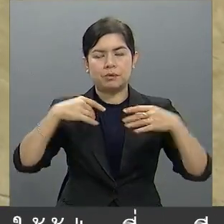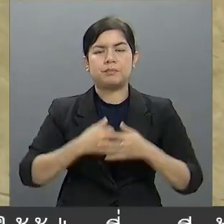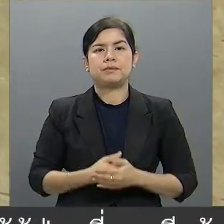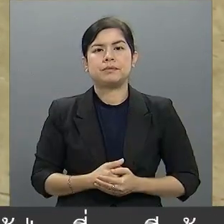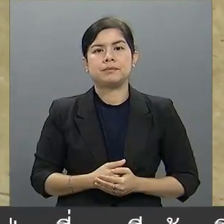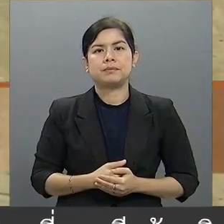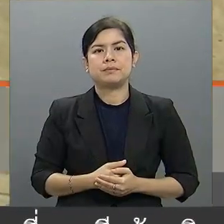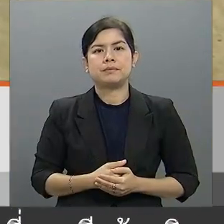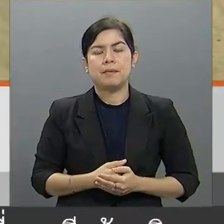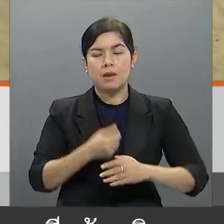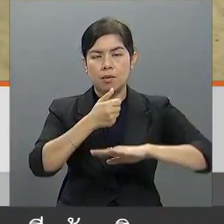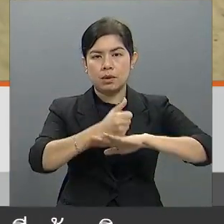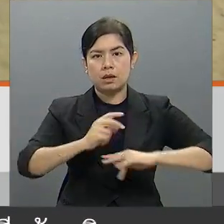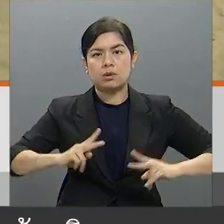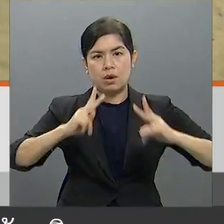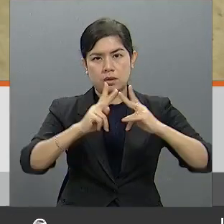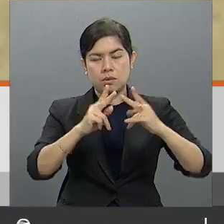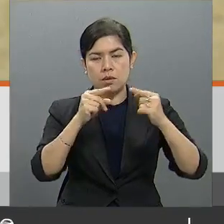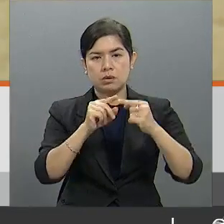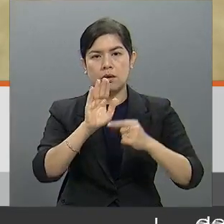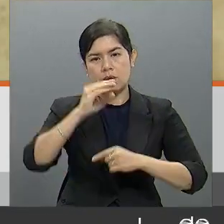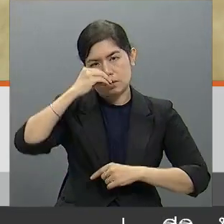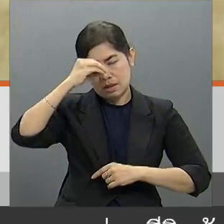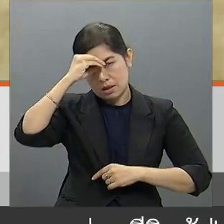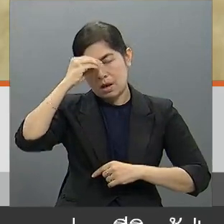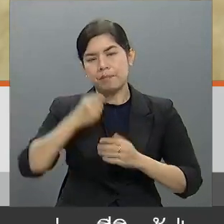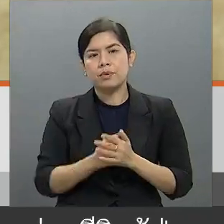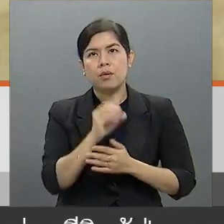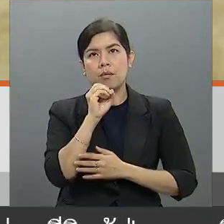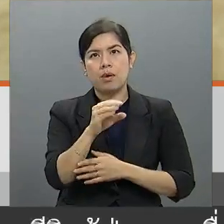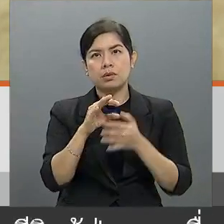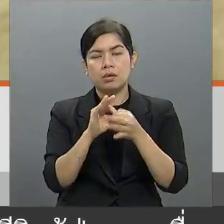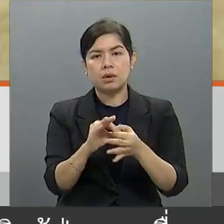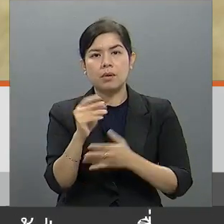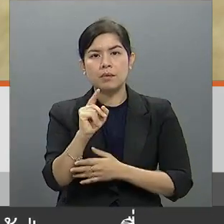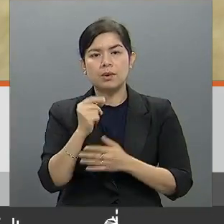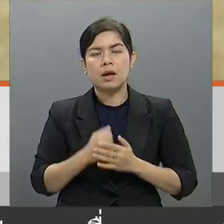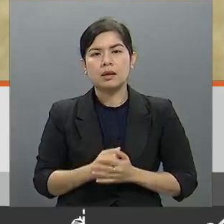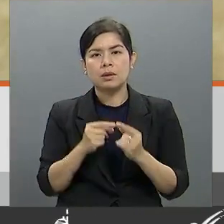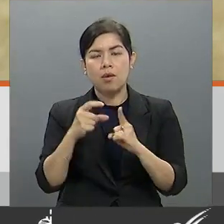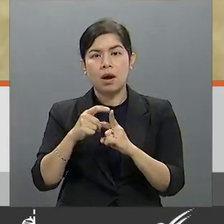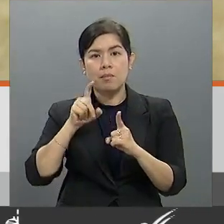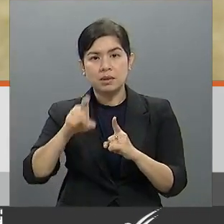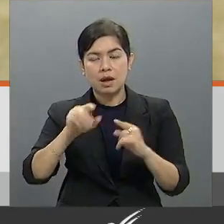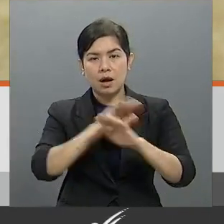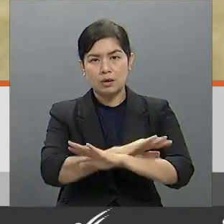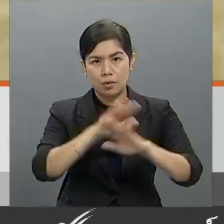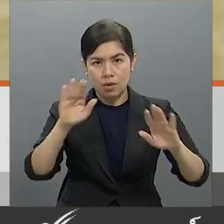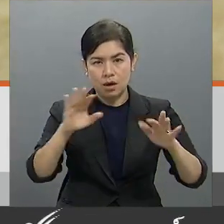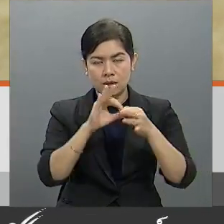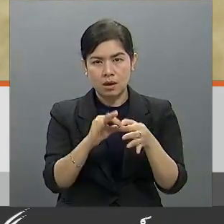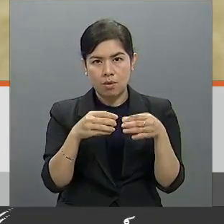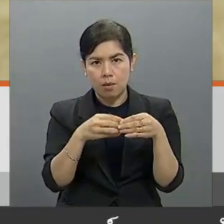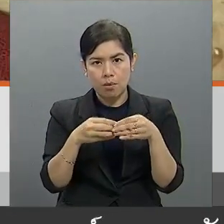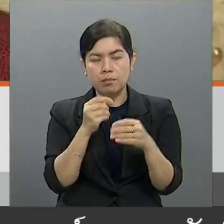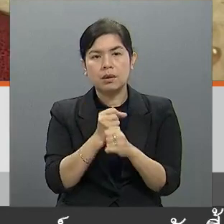รัฐมนตรีว่าการกระทรวงศึกษาธิการปฏิเสธข้อเรียกร้องถึงคำสั่งให้ยกเลิกจ้างพนักงานองค์การค้าส